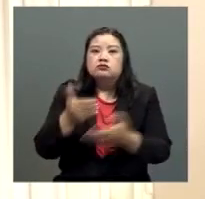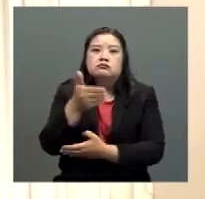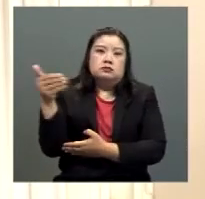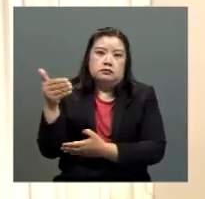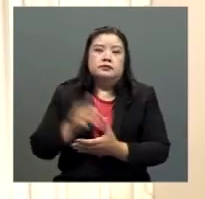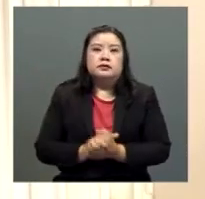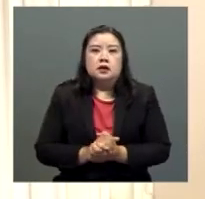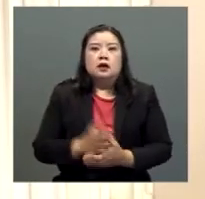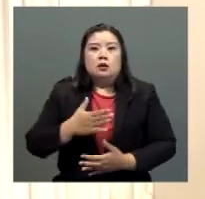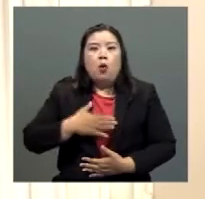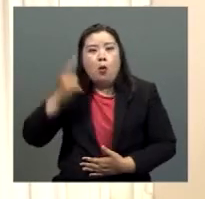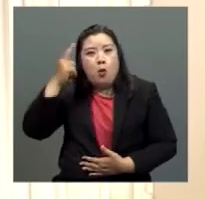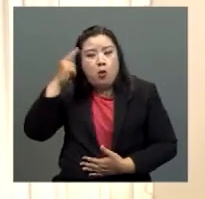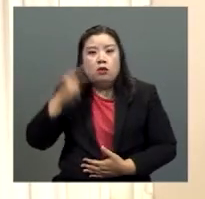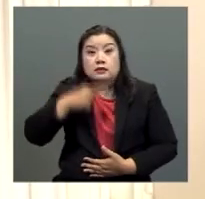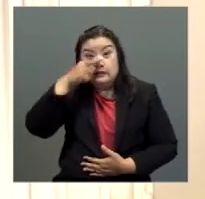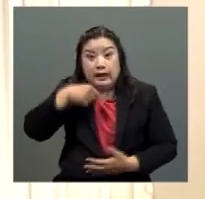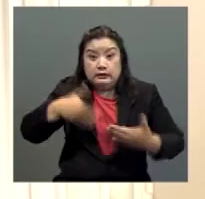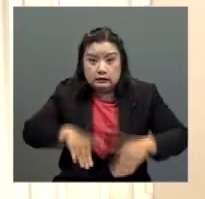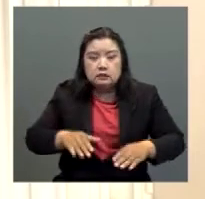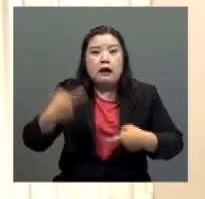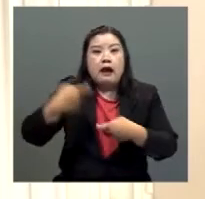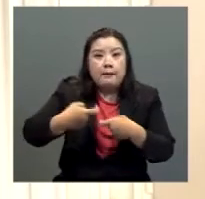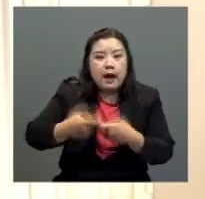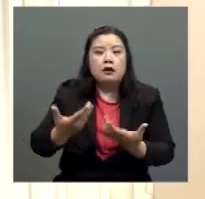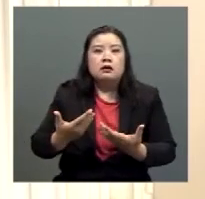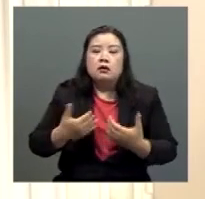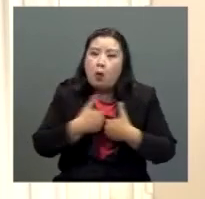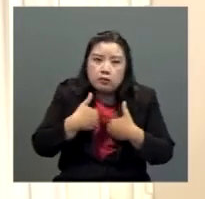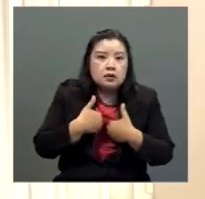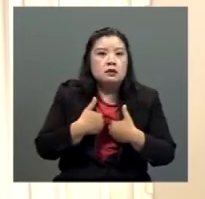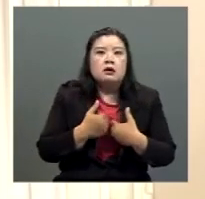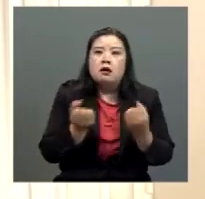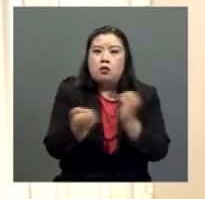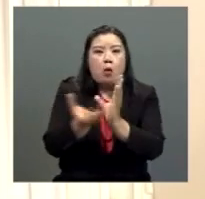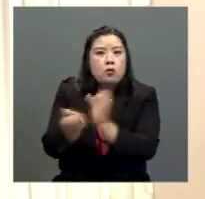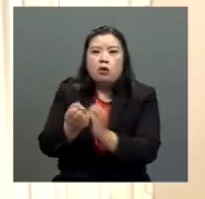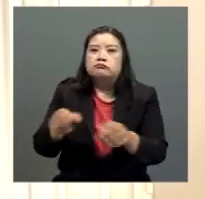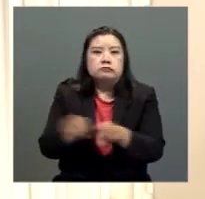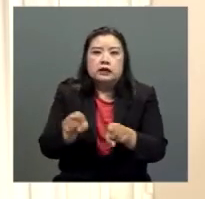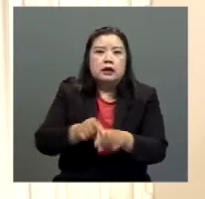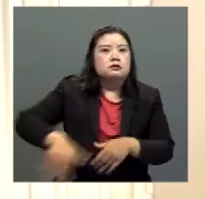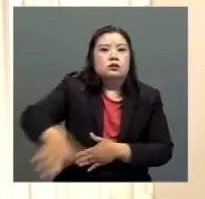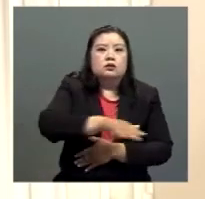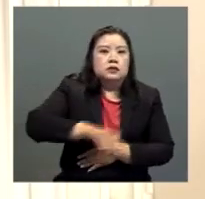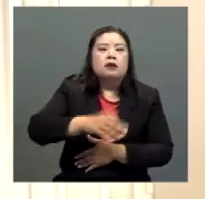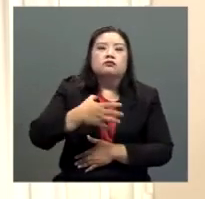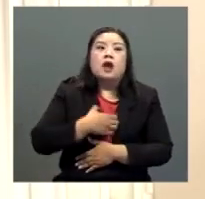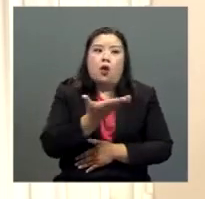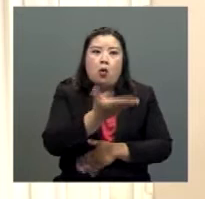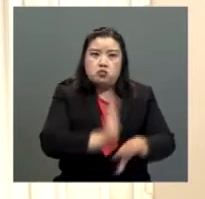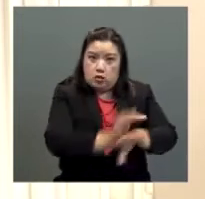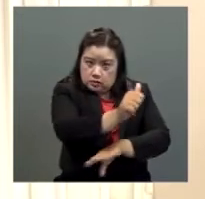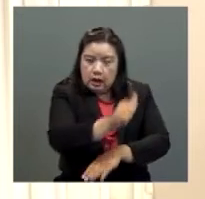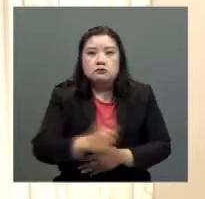าความเดือดร้อนของคนไทยก็คือความเจ็บปวดของท่านด้วยผมขอให้ทุกท่านได้แบ่งปันความสามารถและความฉล